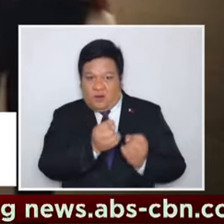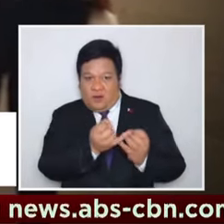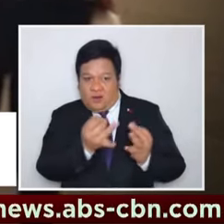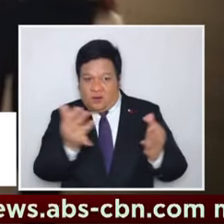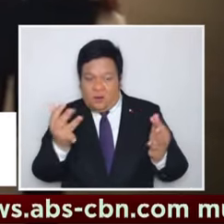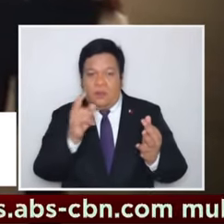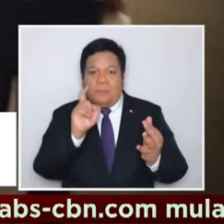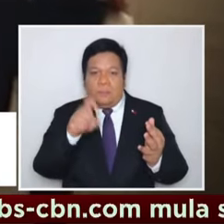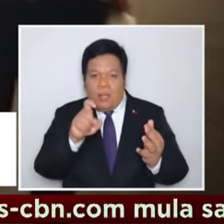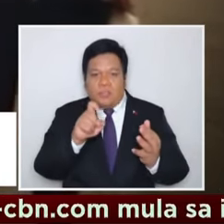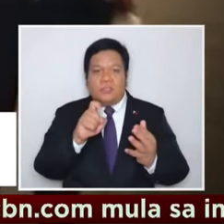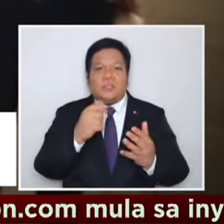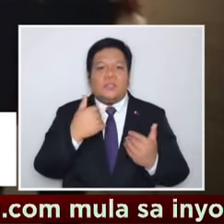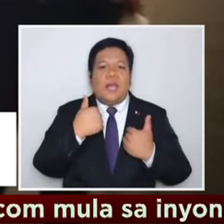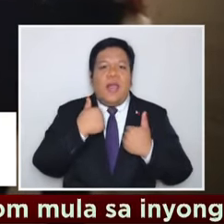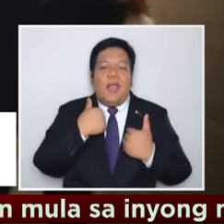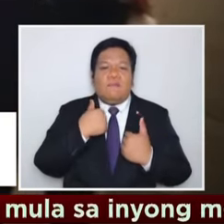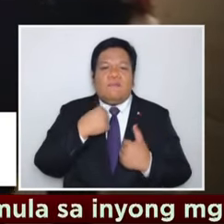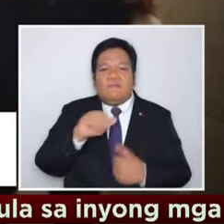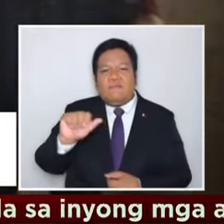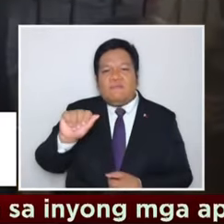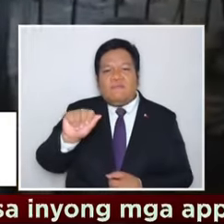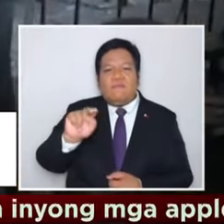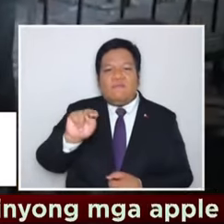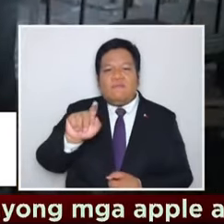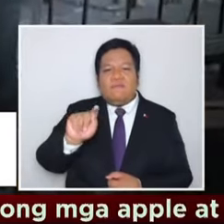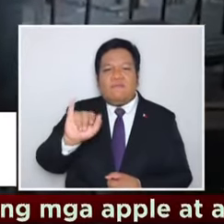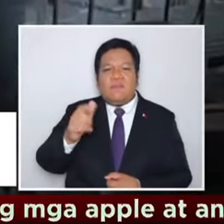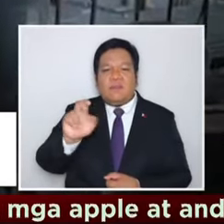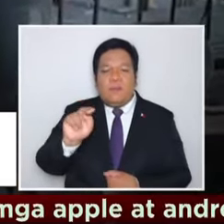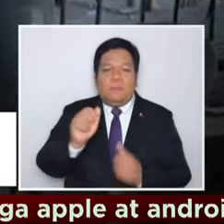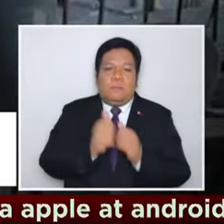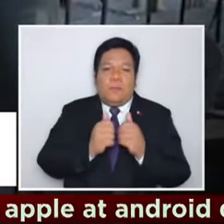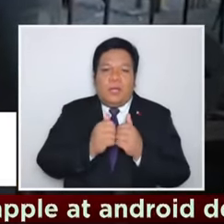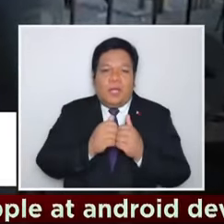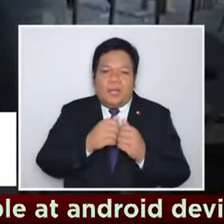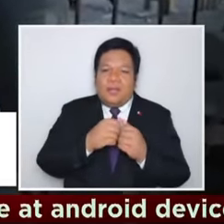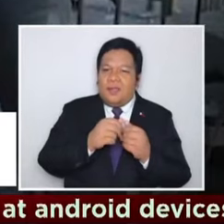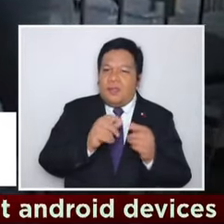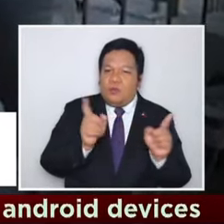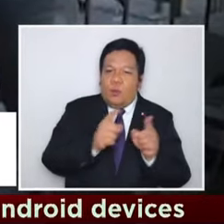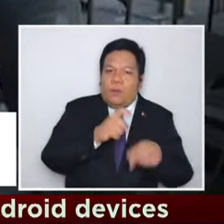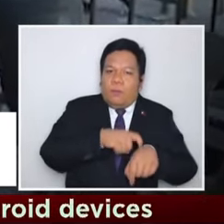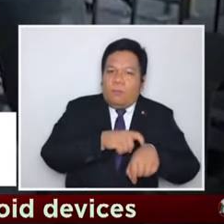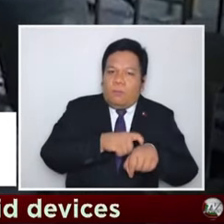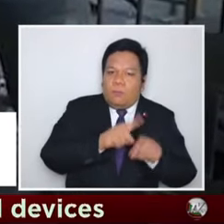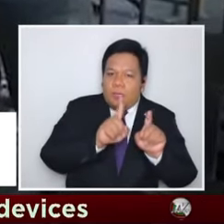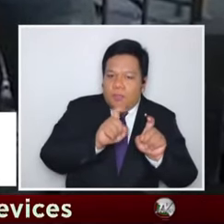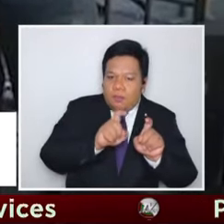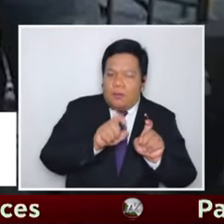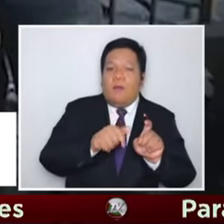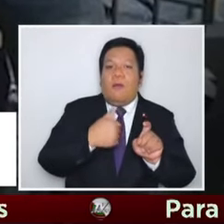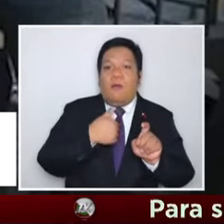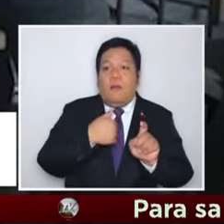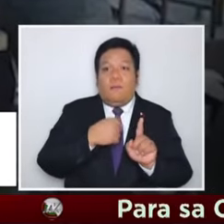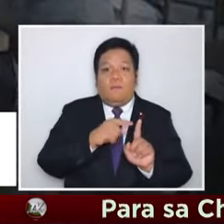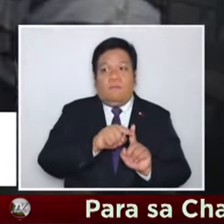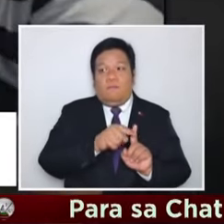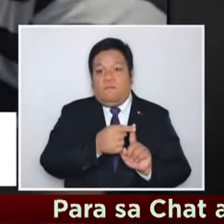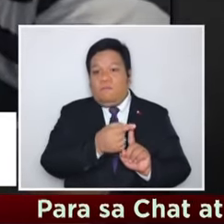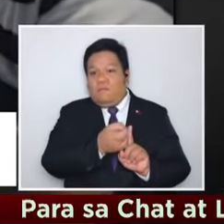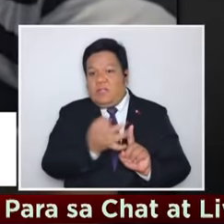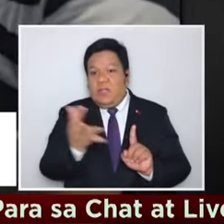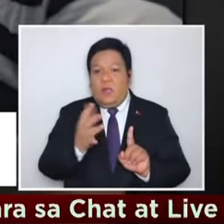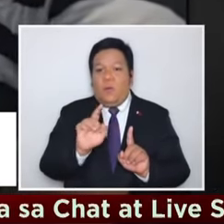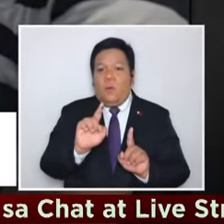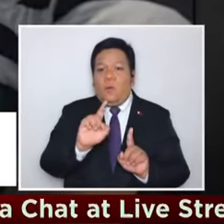sa antigen pagdating sa Calapan Port, at 101 sa kanila ang nagpositibo at sinundo sa ng